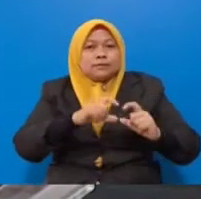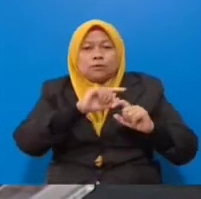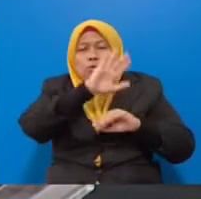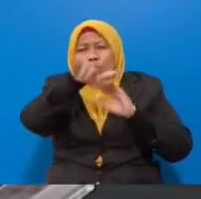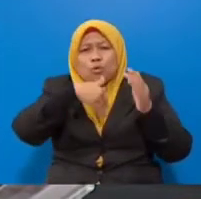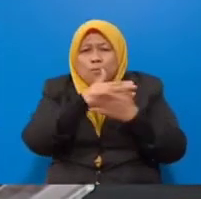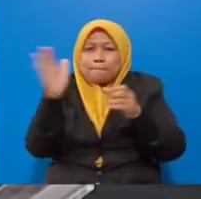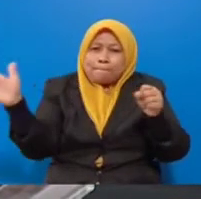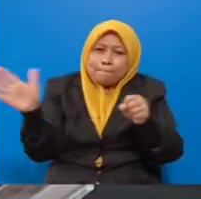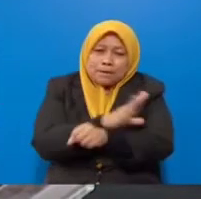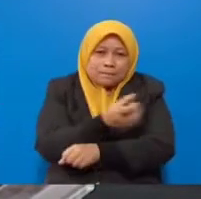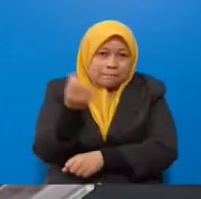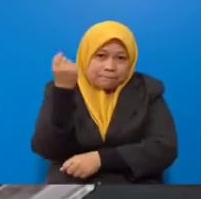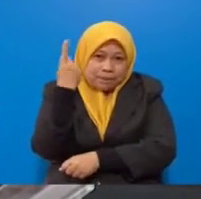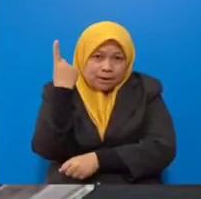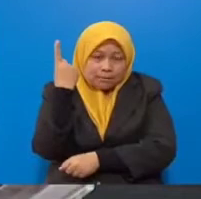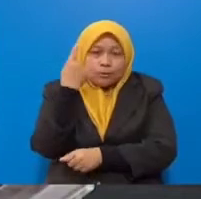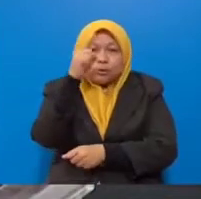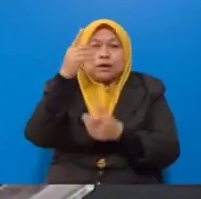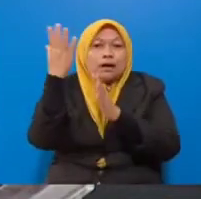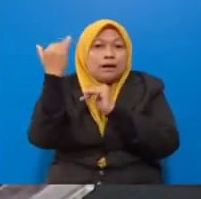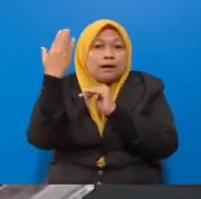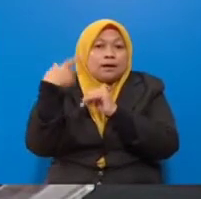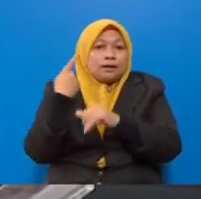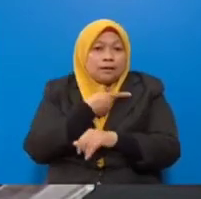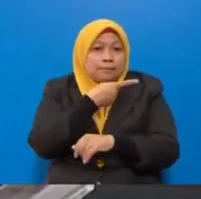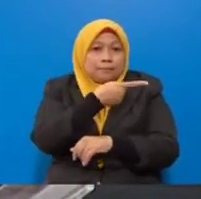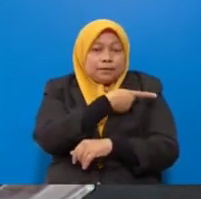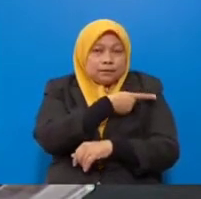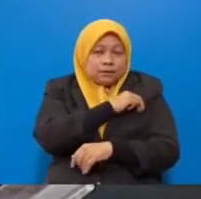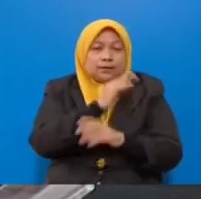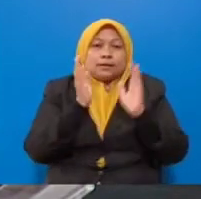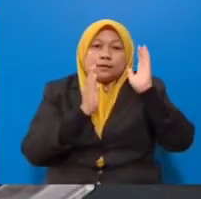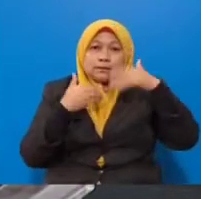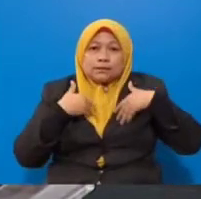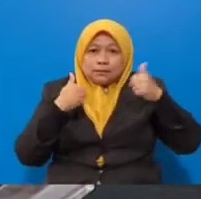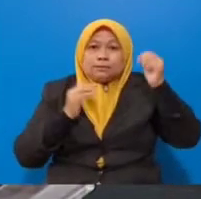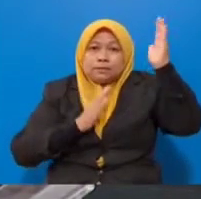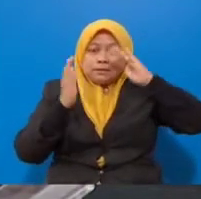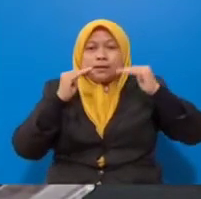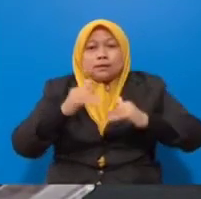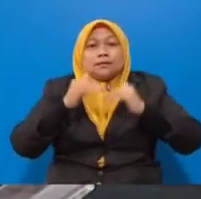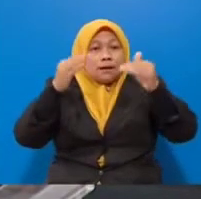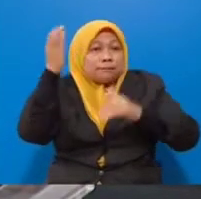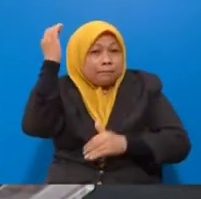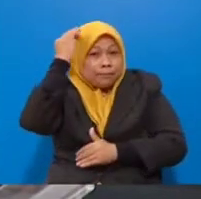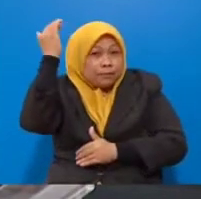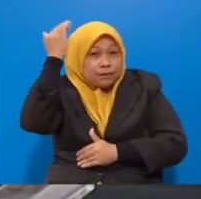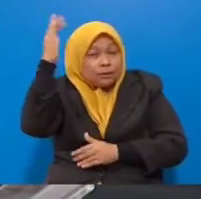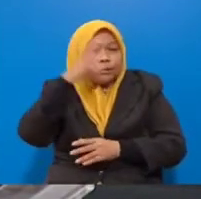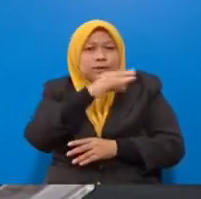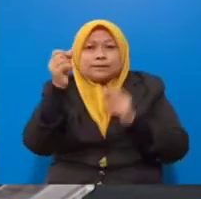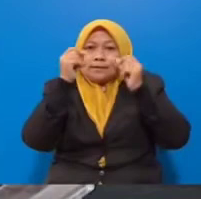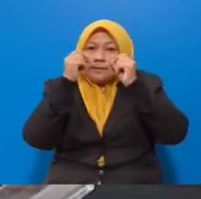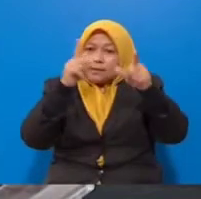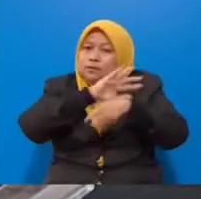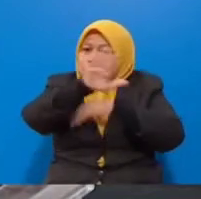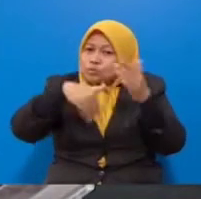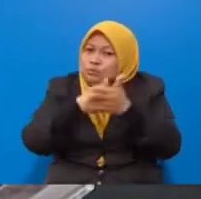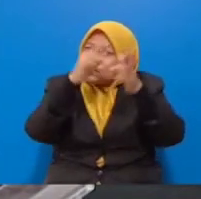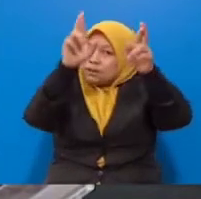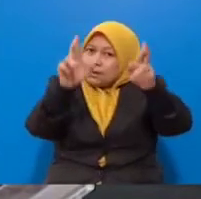oleh segenap lapisan masyarakat udahlah menjadi harapan kembali wisata Indonesia agar tahap pengetahuan dan kesadaran